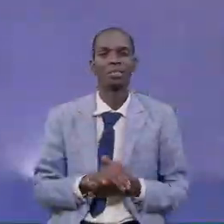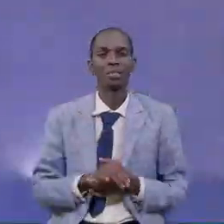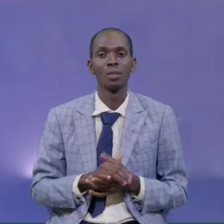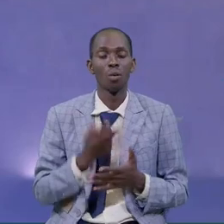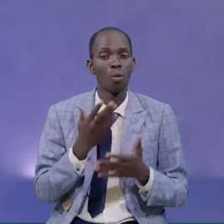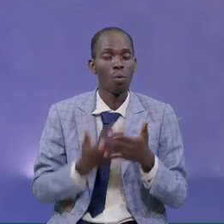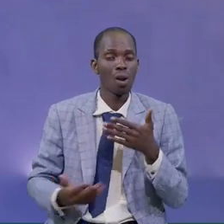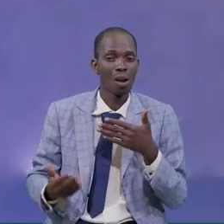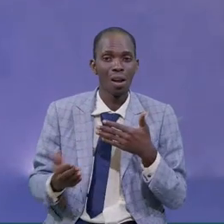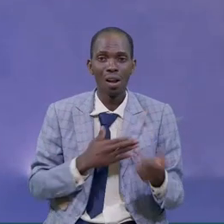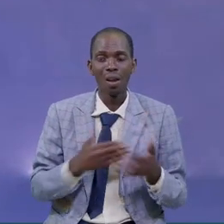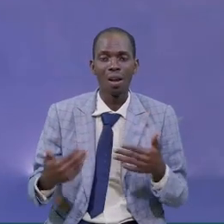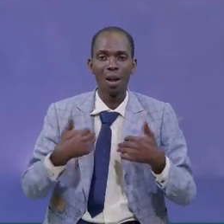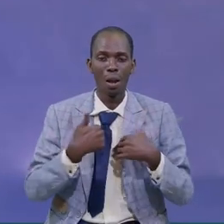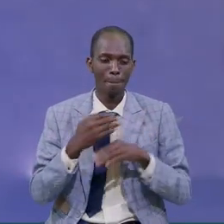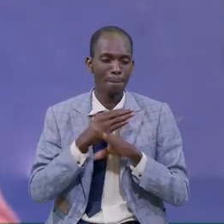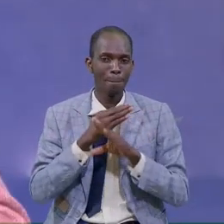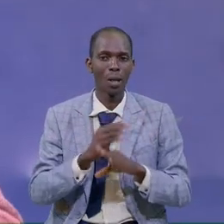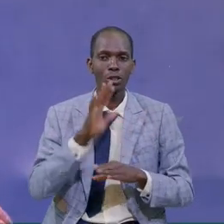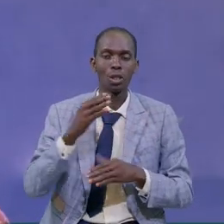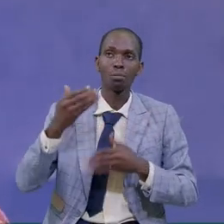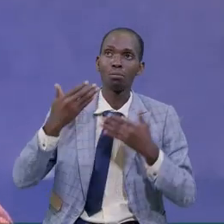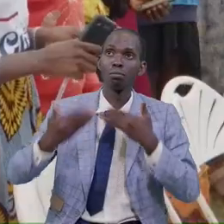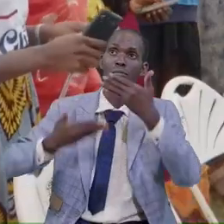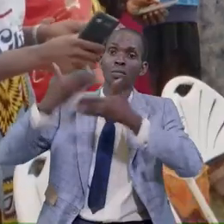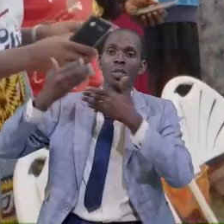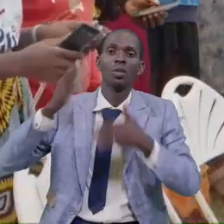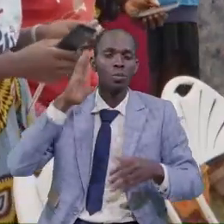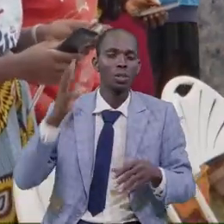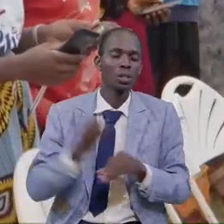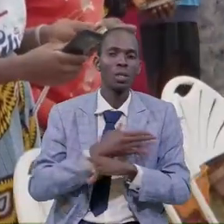Tout ce qui a bloqué ton progrès sera ôté maintenant.